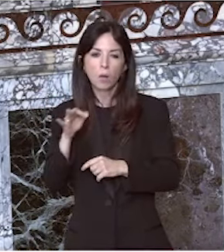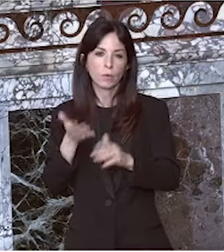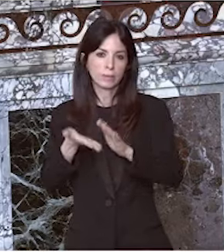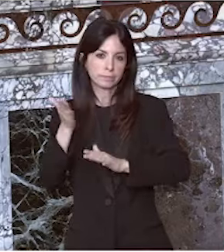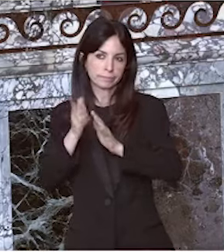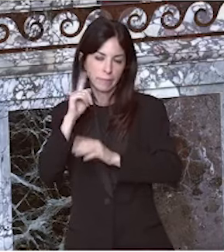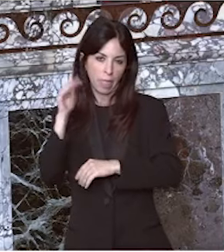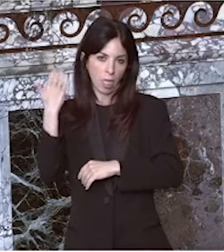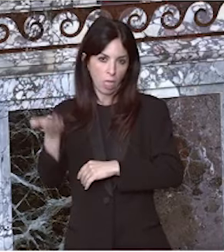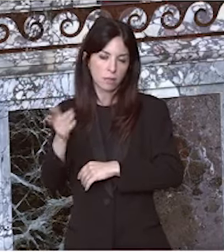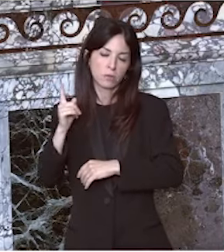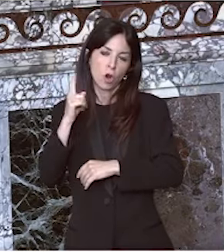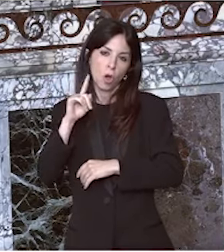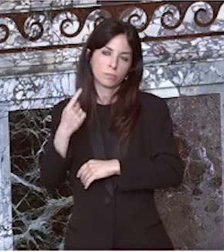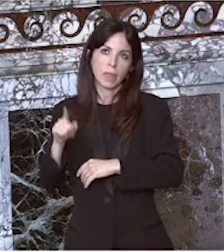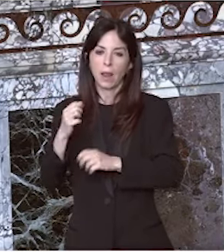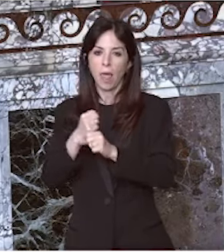lavoro all'estero.